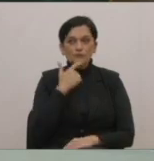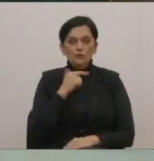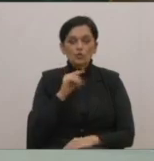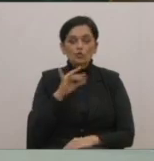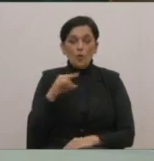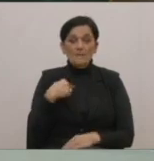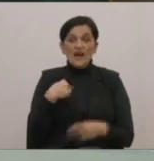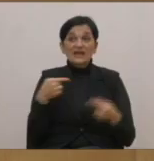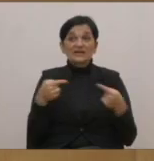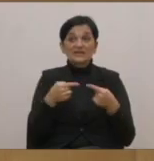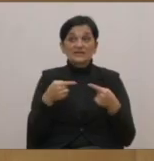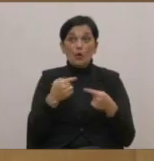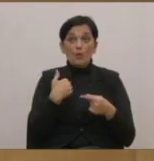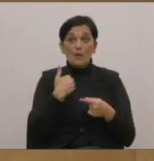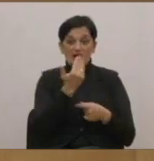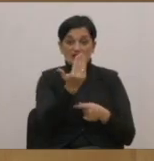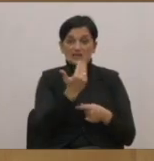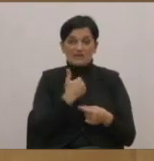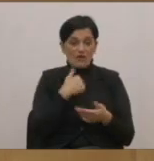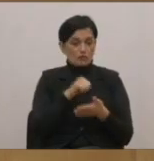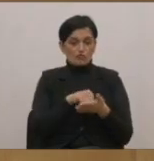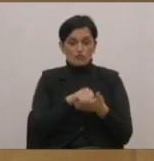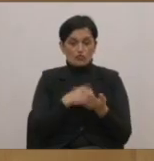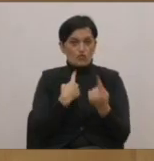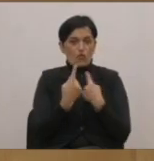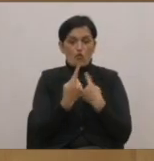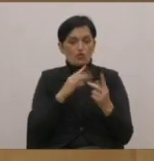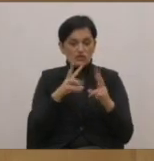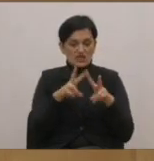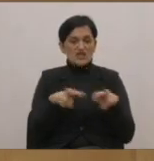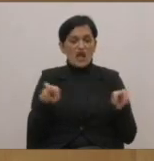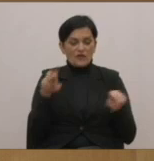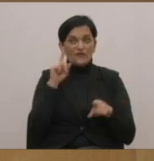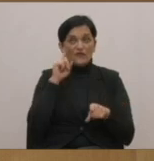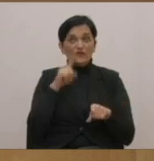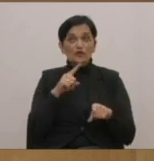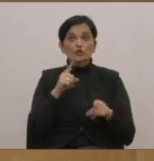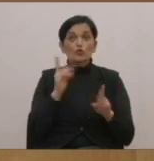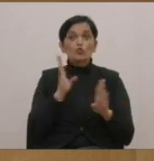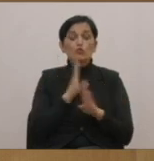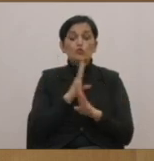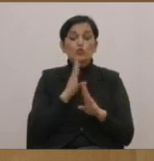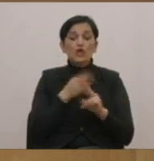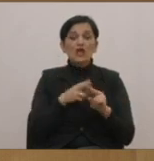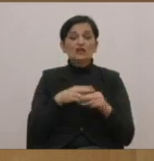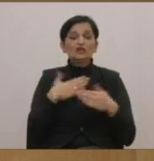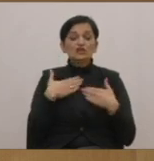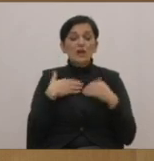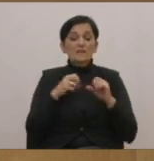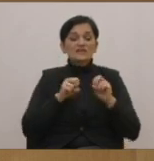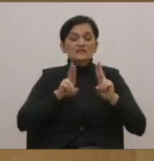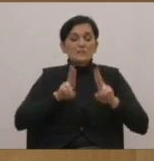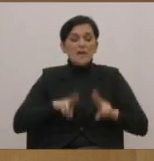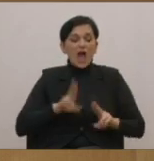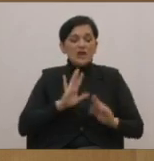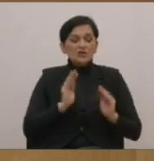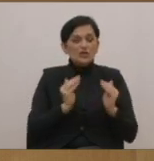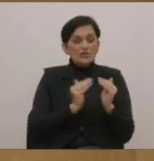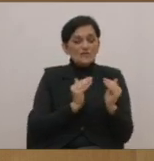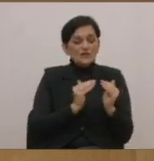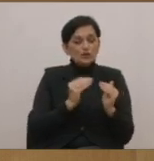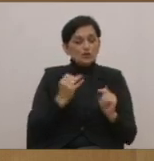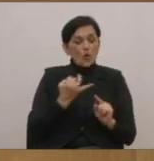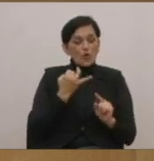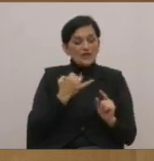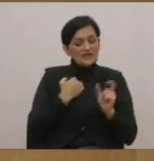mi-a dat azi, mi-a dat cuetan pretenzii, ar când am ganhilu, este vicro ganhilu, e obro, bune privat, e zarar, ce mi specializație, ar avea vicro interese, bi mox, ar